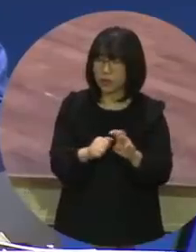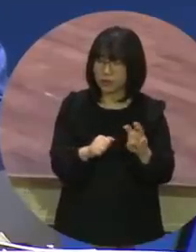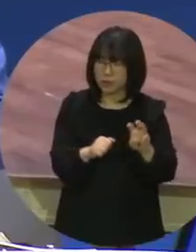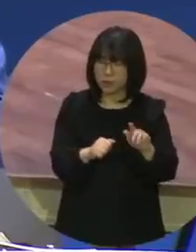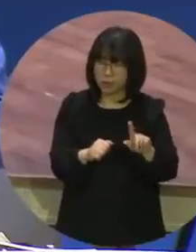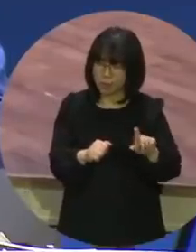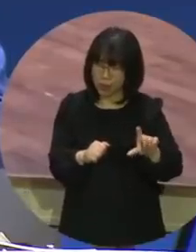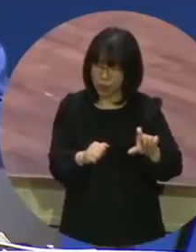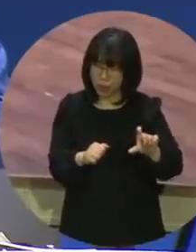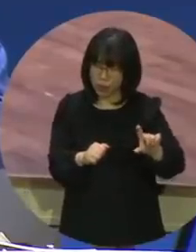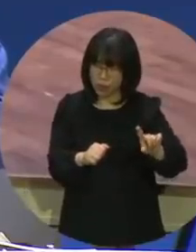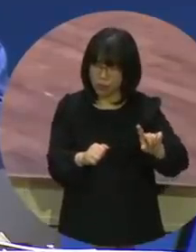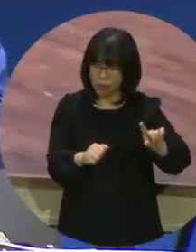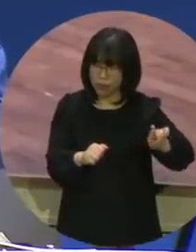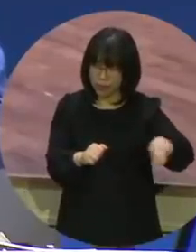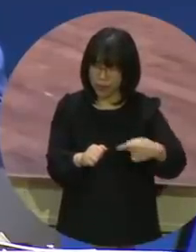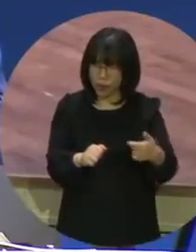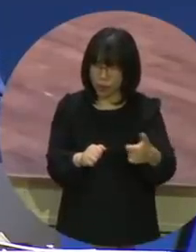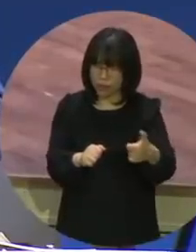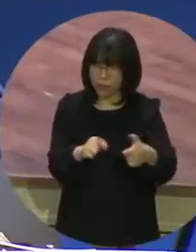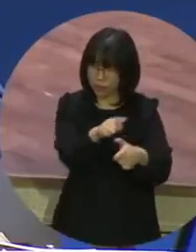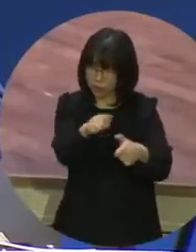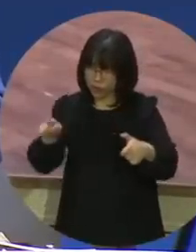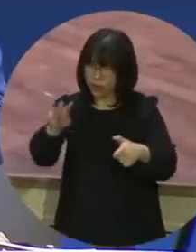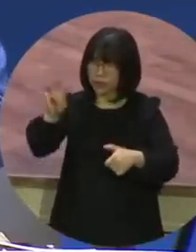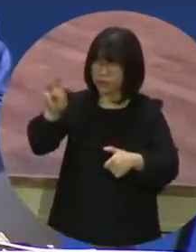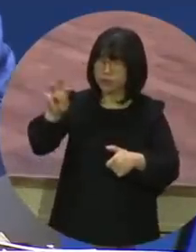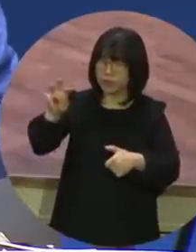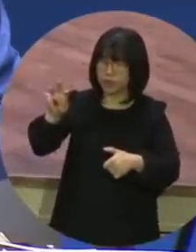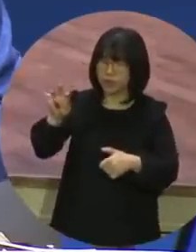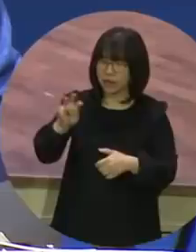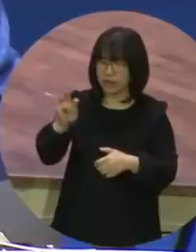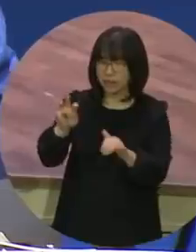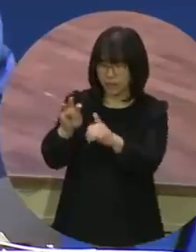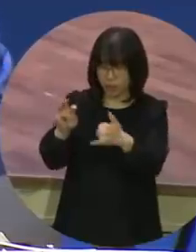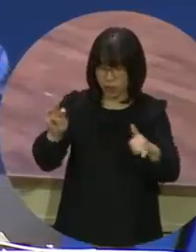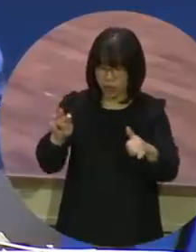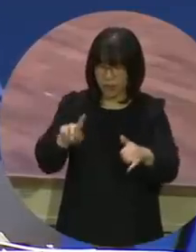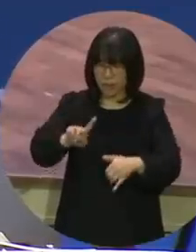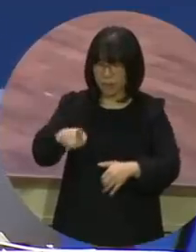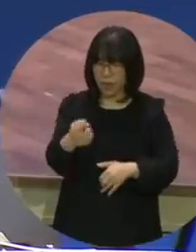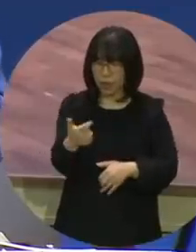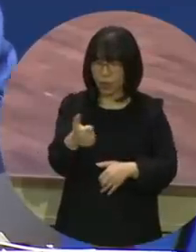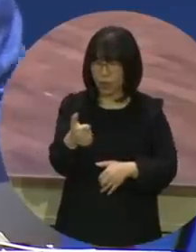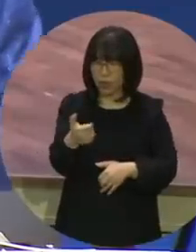한 15억을 작정했다. 대단한 거예요. 엄청난 겁니다. 여러분